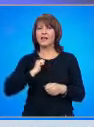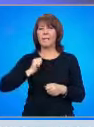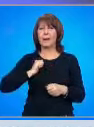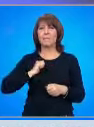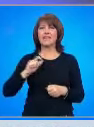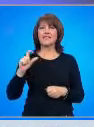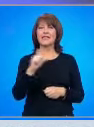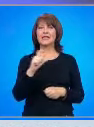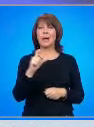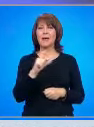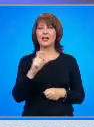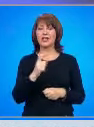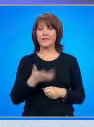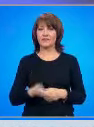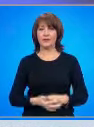Семерджиев?